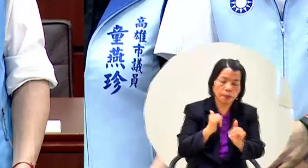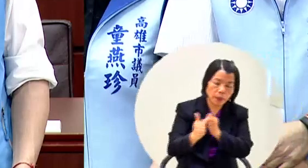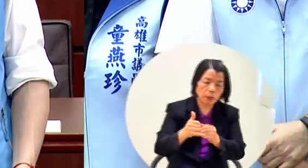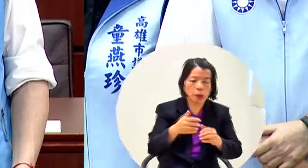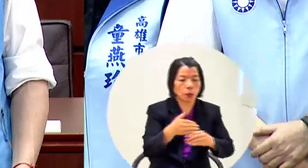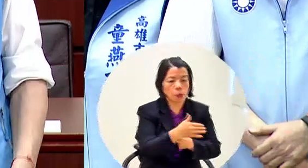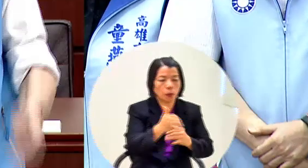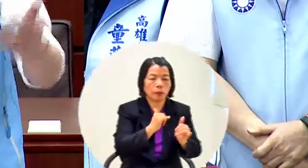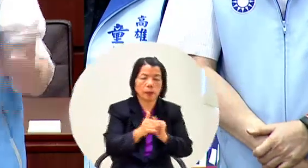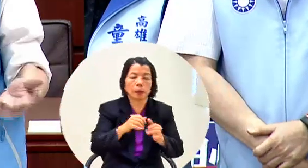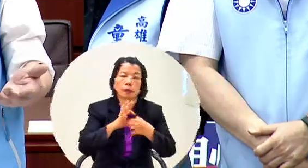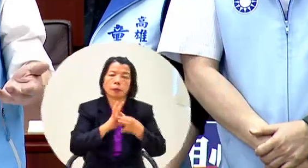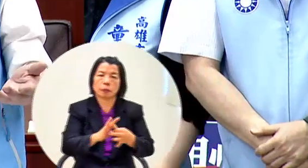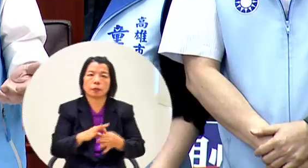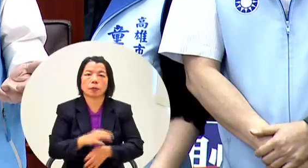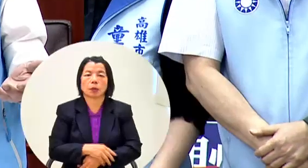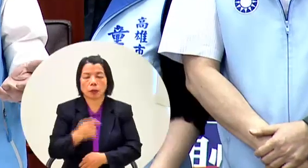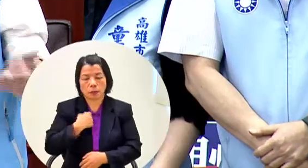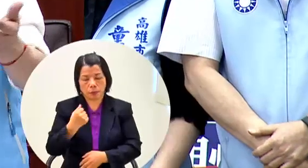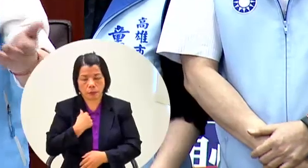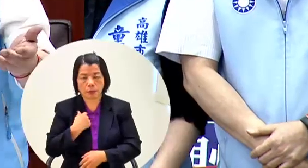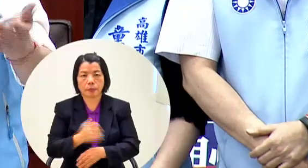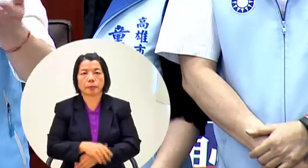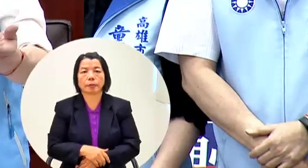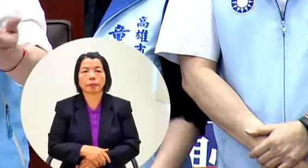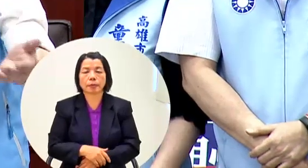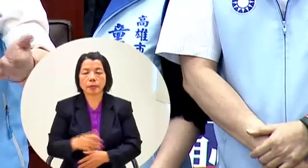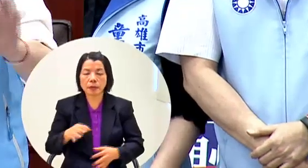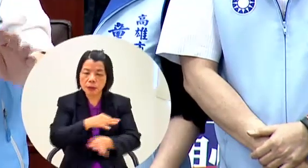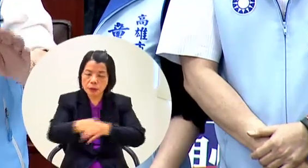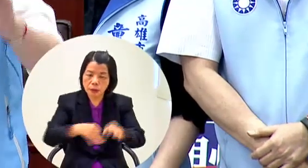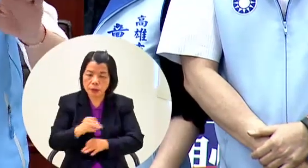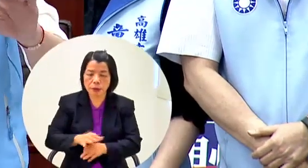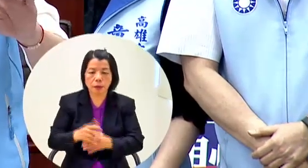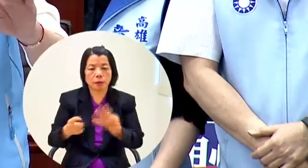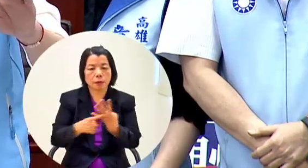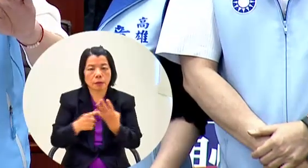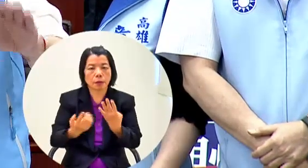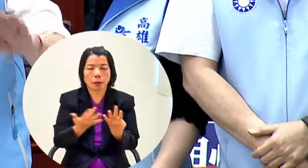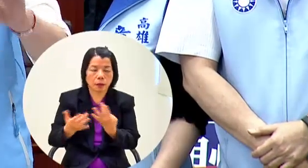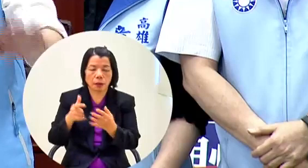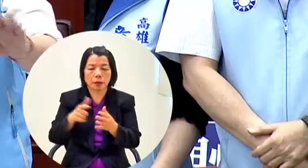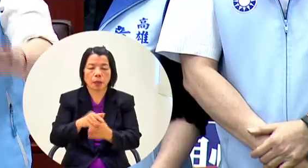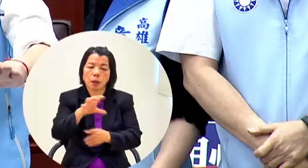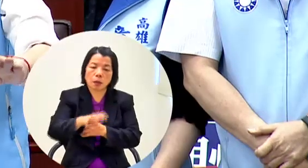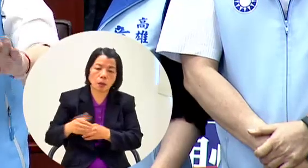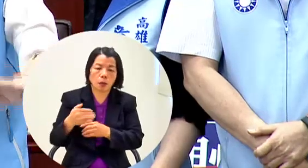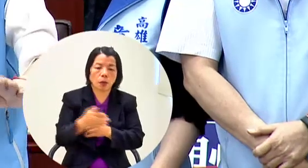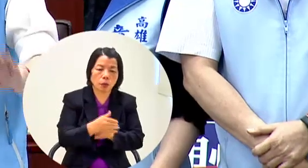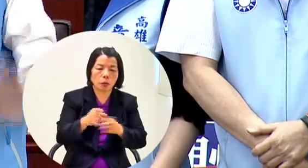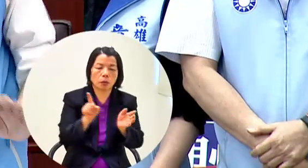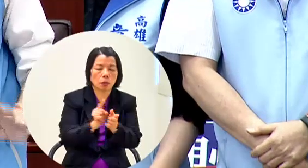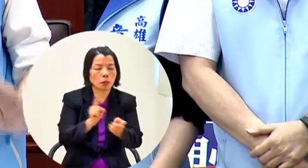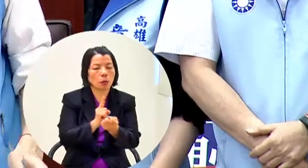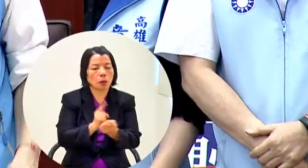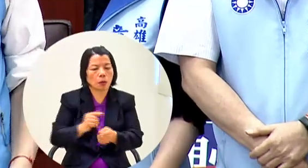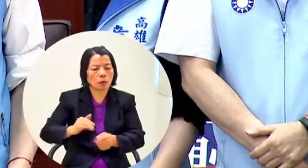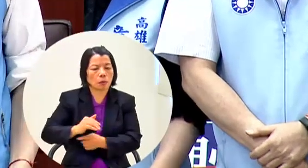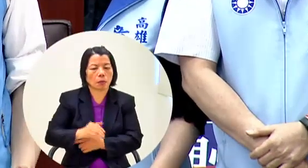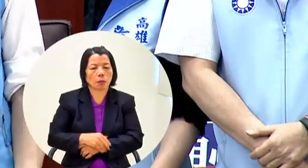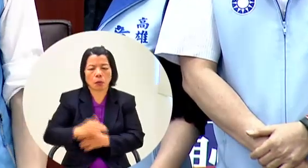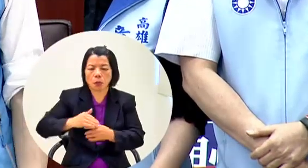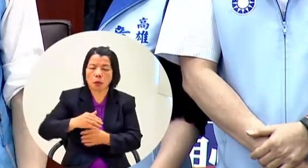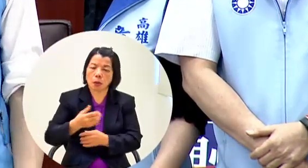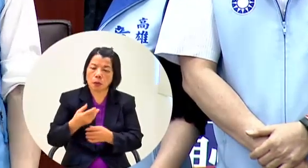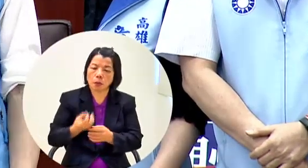那我们都了解。经济产值农业渔业不多不高，可是对农民渔民影响非常非常的